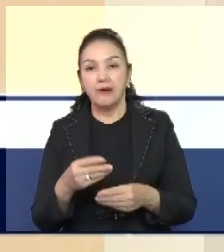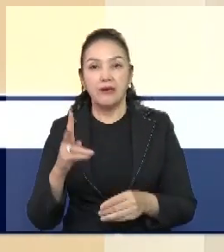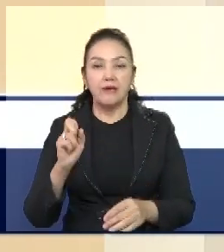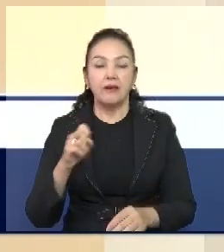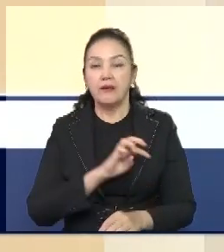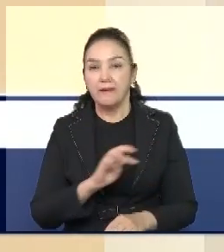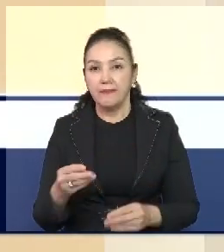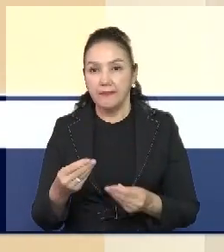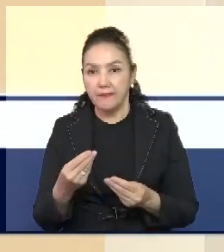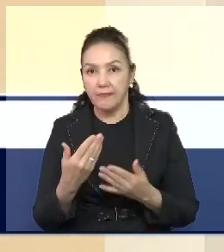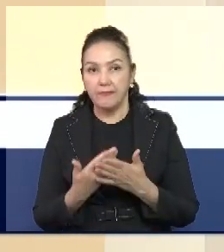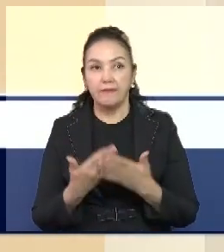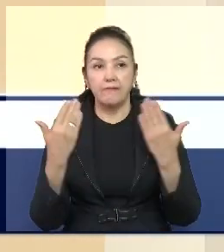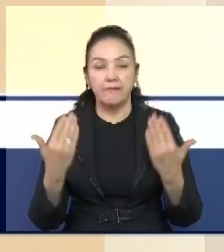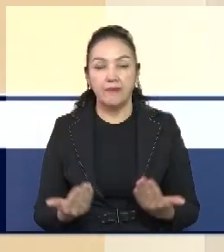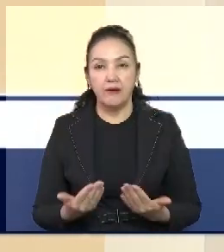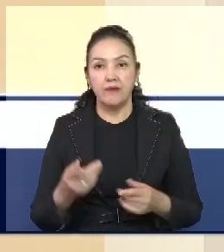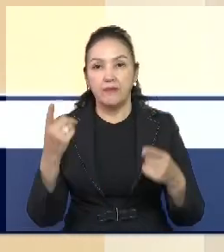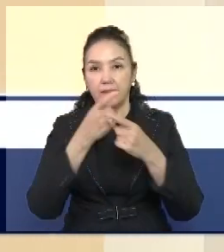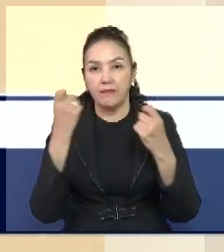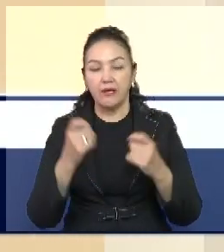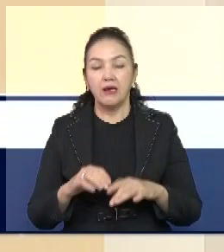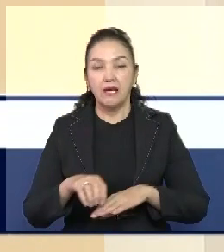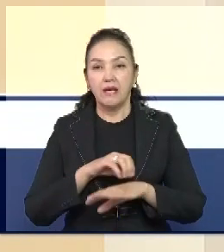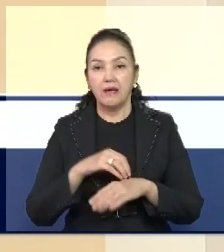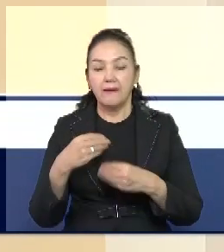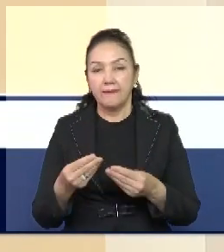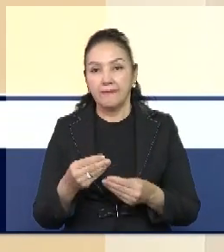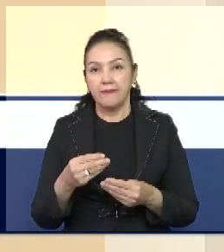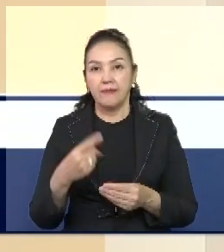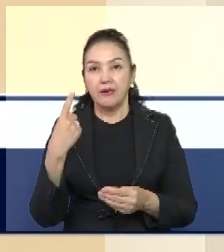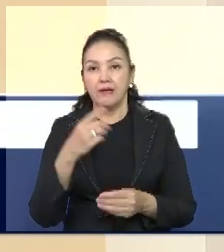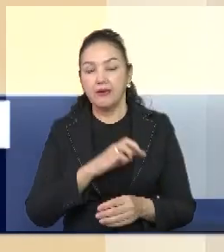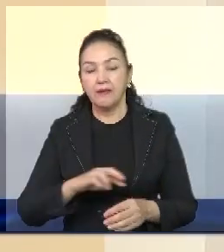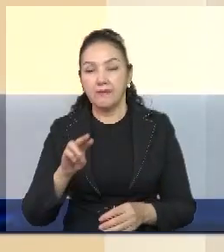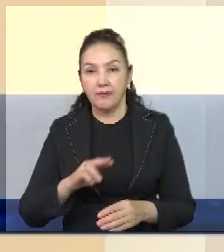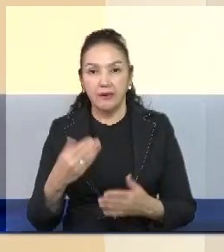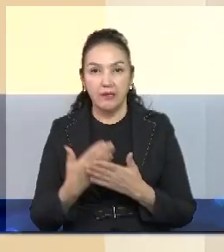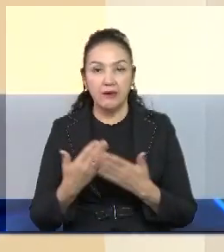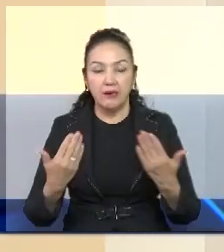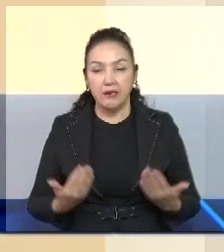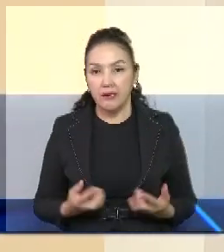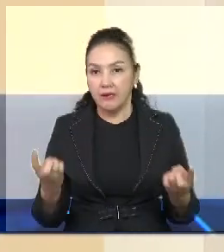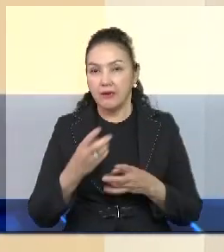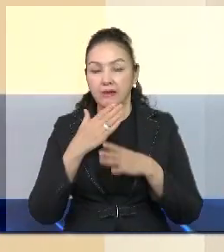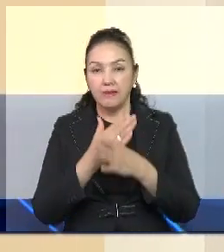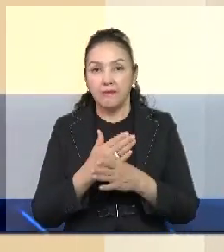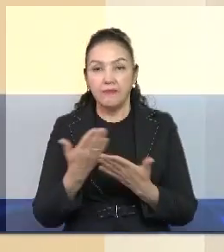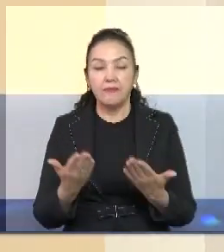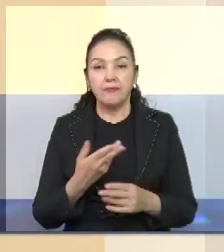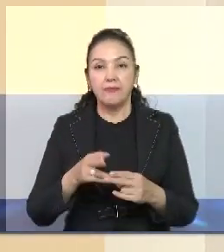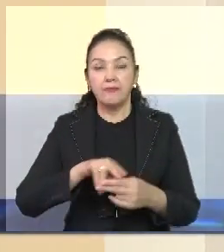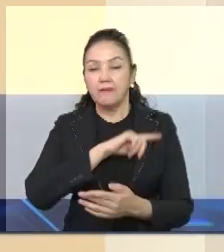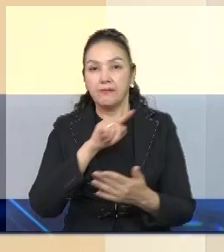200 миллионов тенге сегодня по информации акимата уже выделена порядка 1 миллиарда надо жителям помогать в этом вопросе